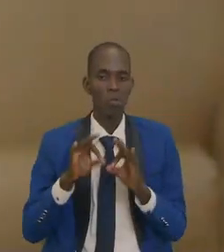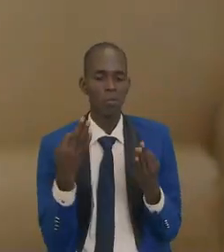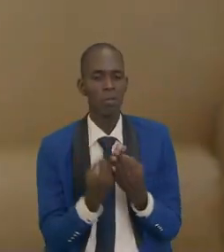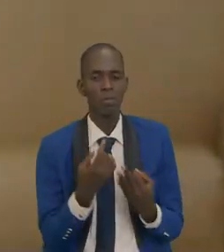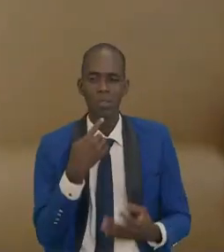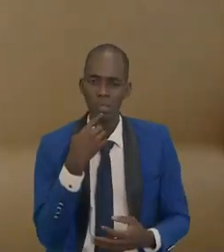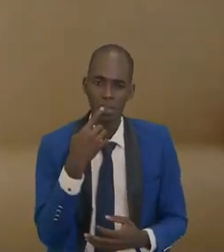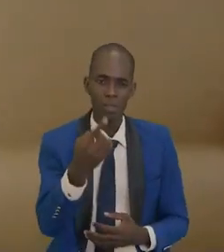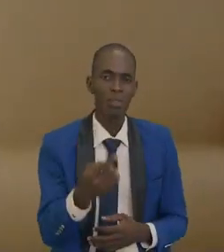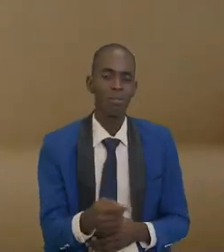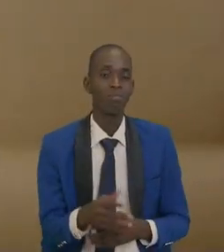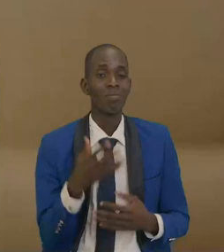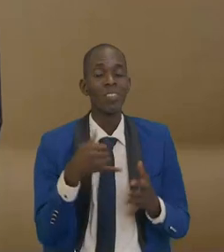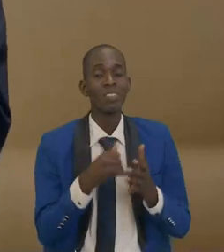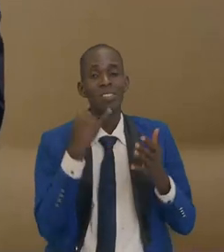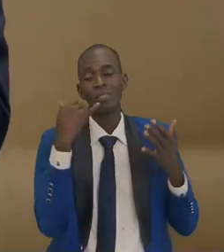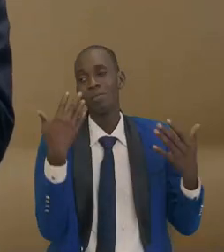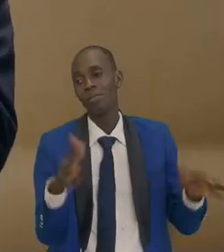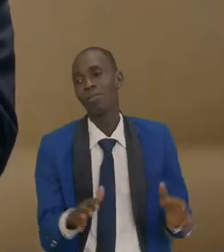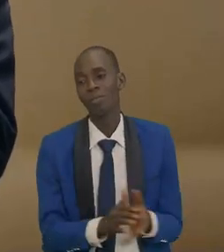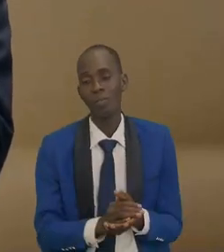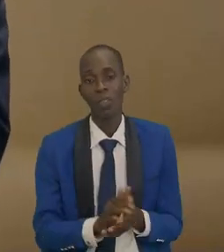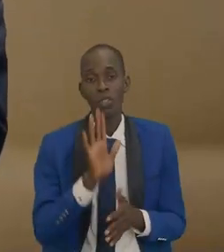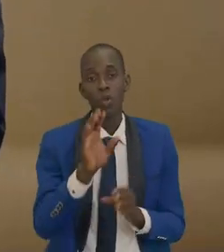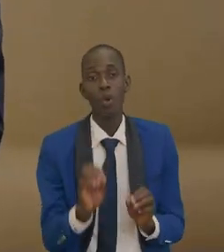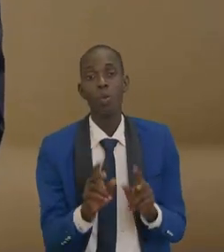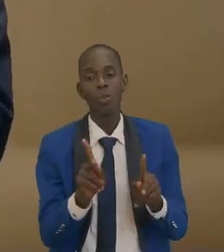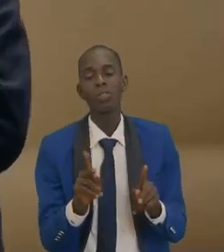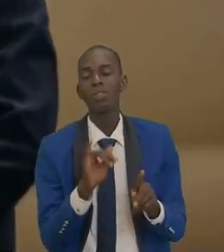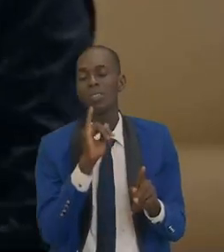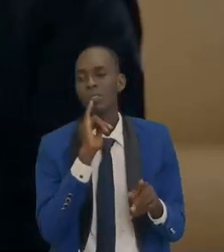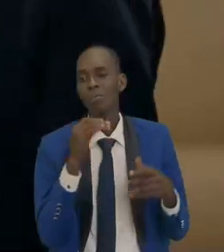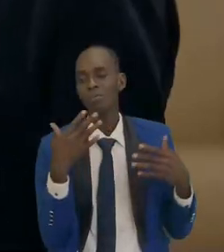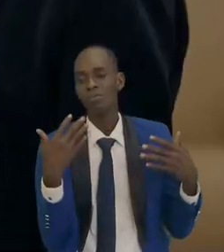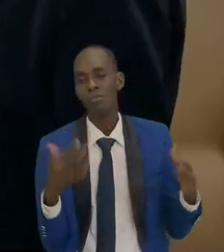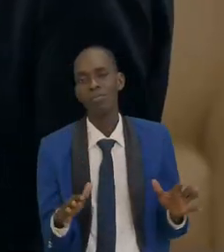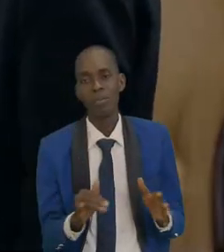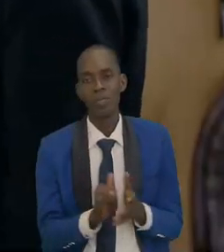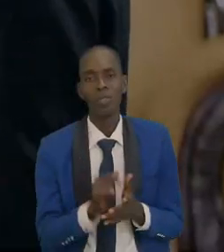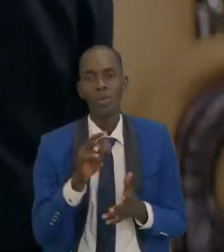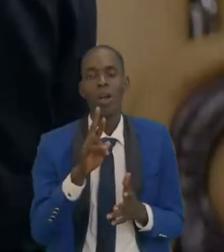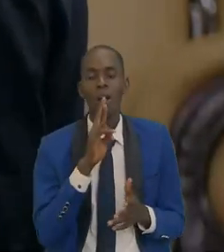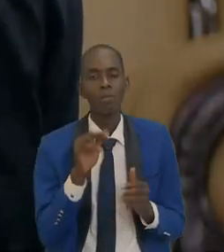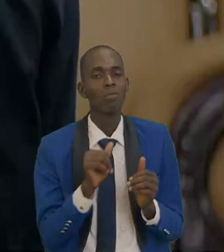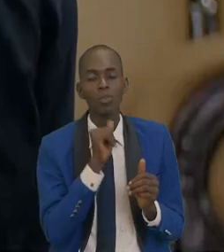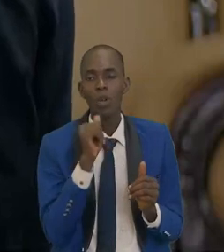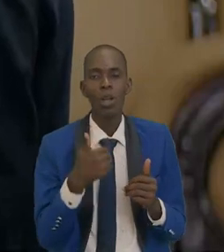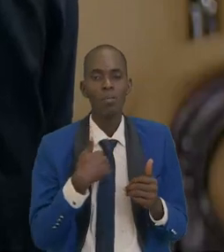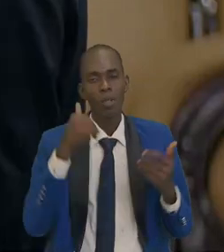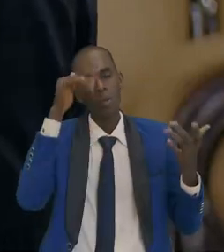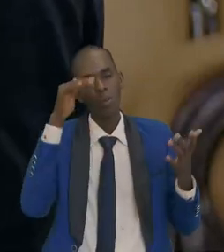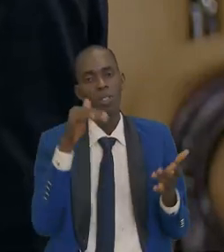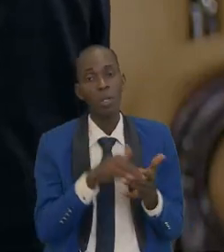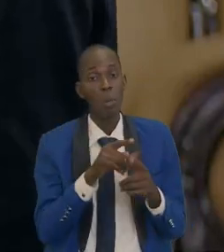ont dit, c'est fini, ta chance est partie, désespéré,